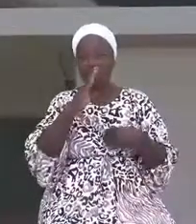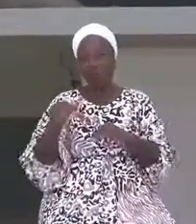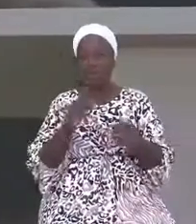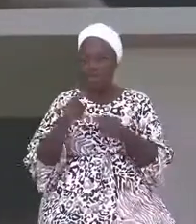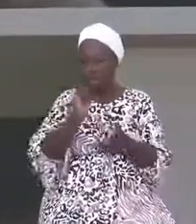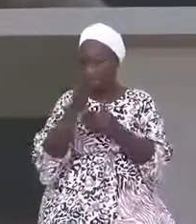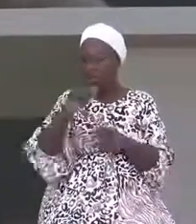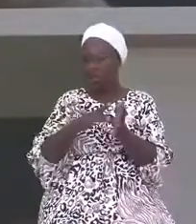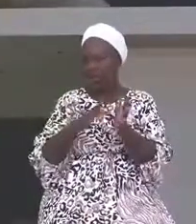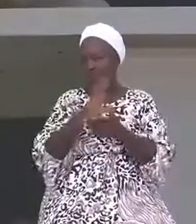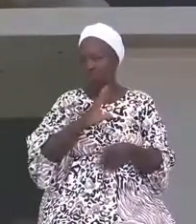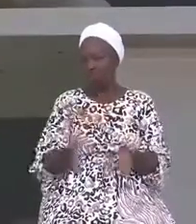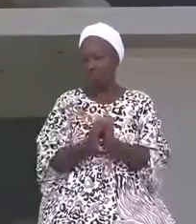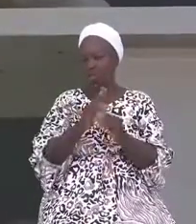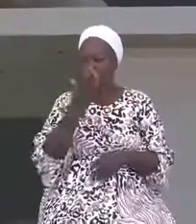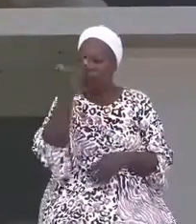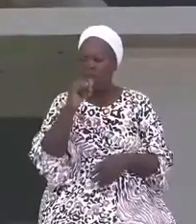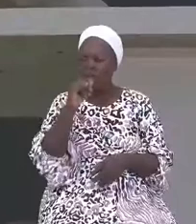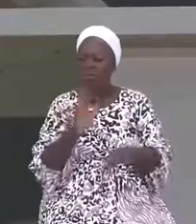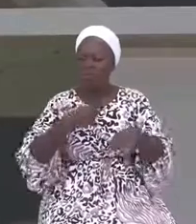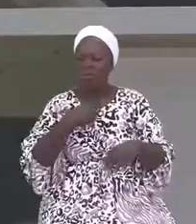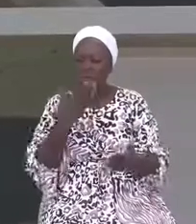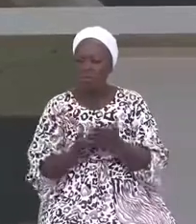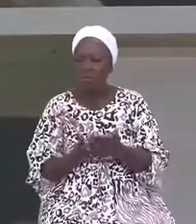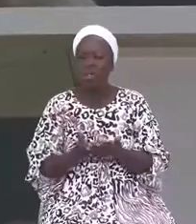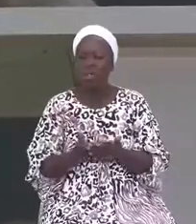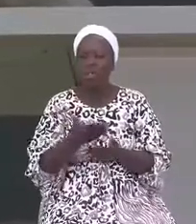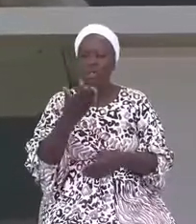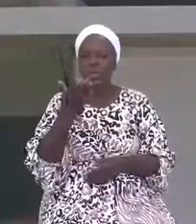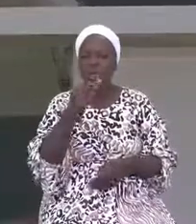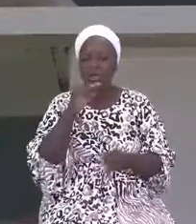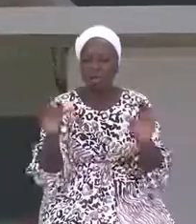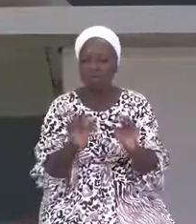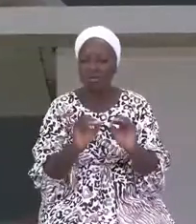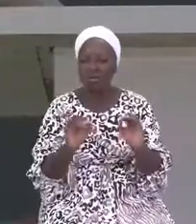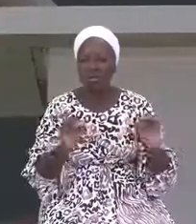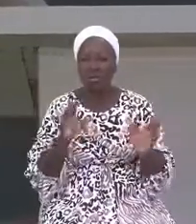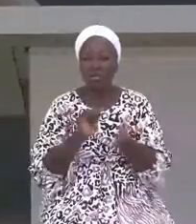qui est bon? Un seul est bon. Un seul est le bon.